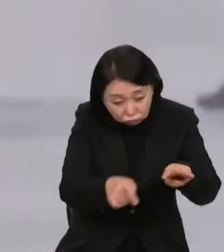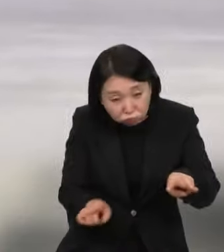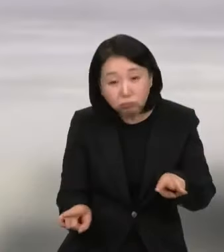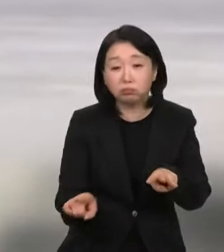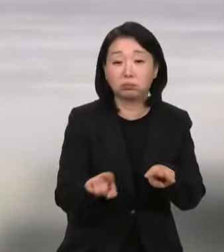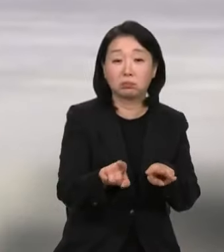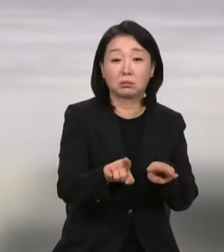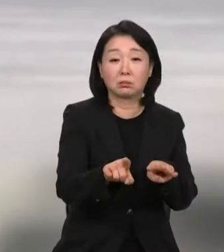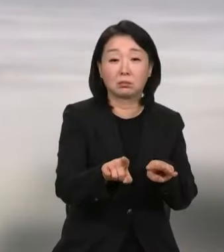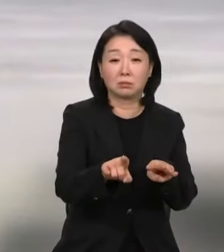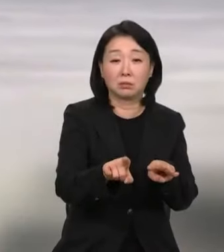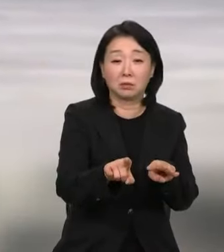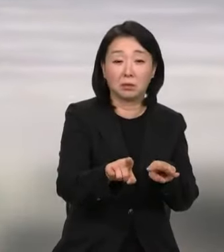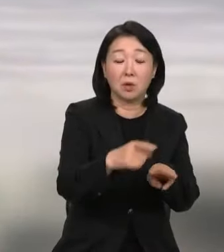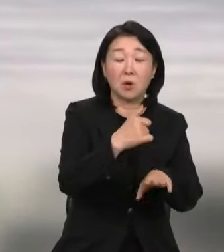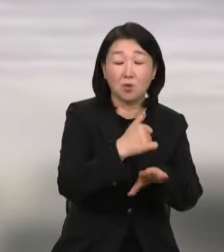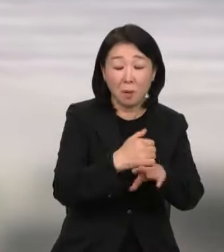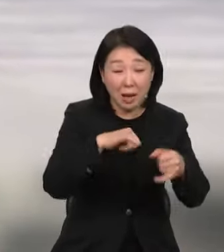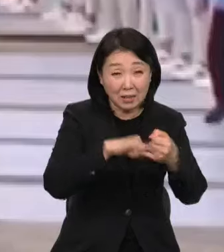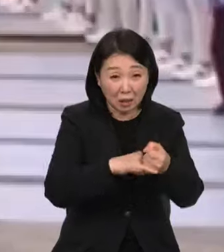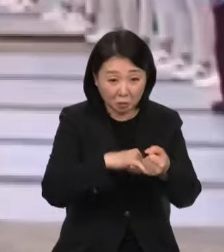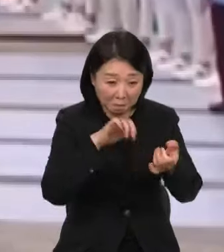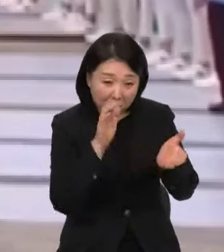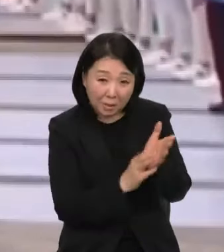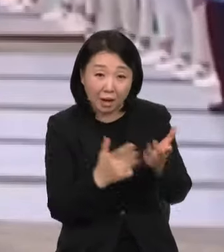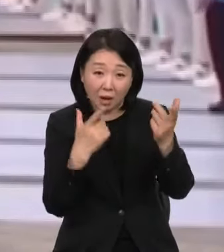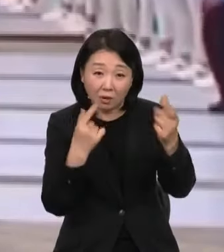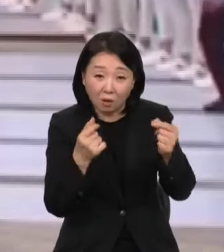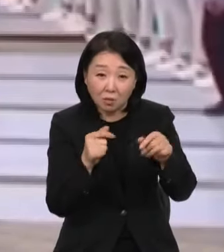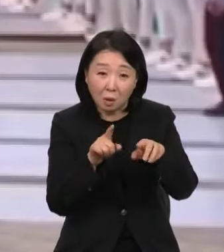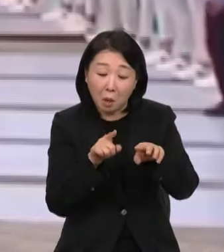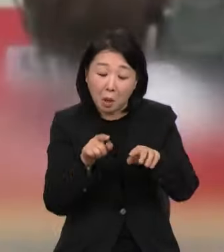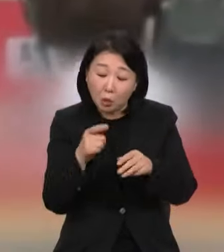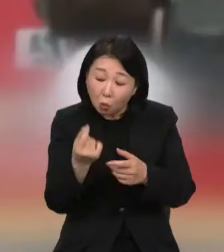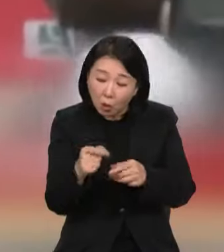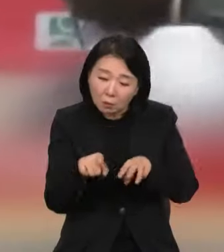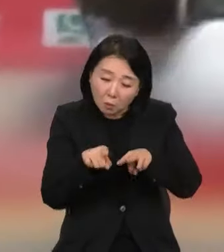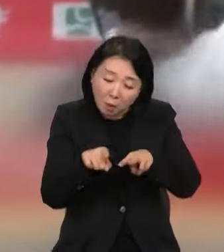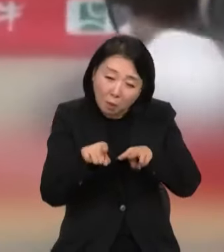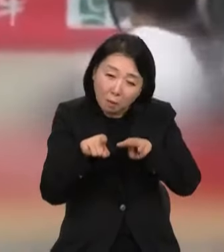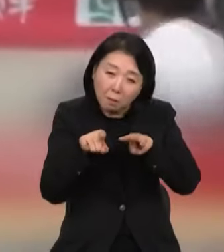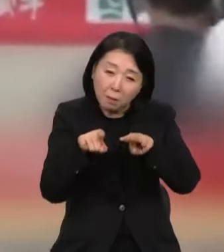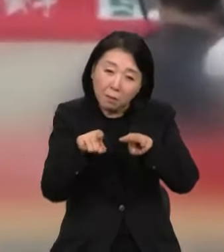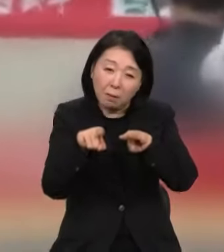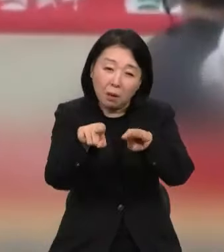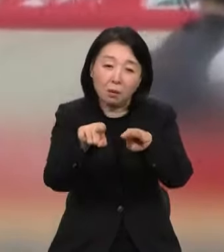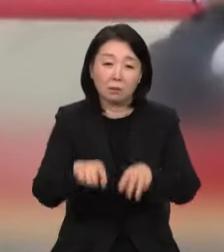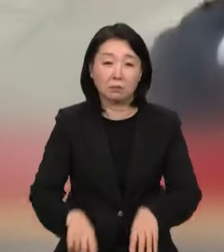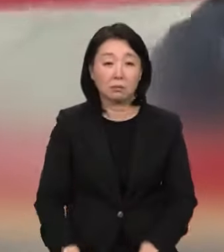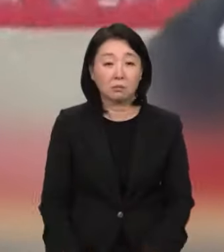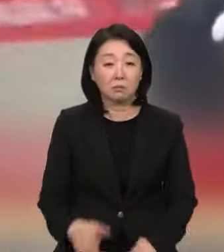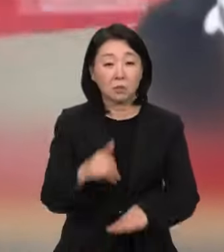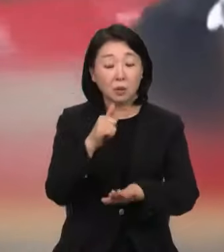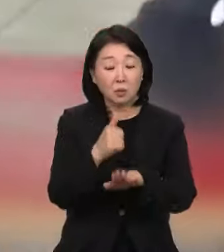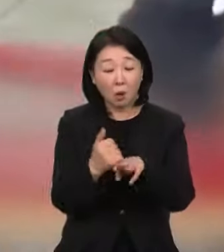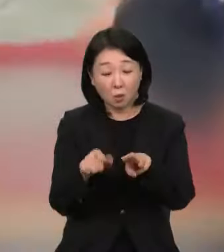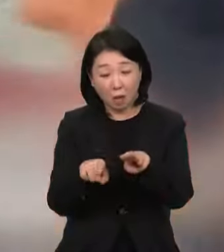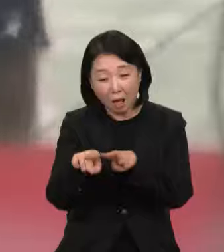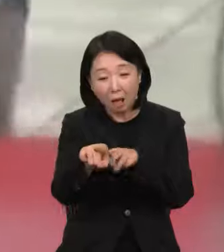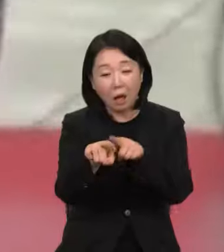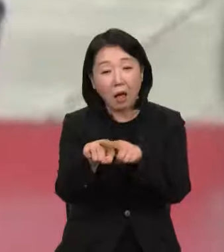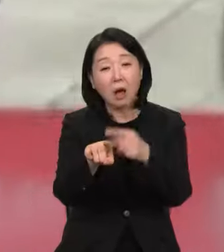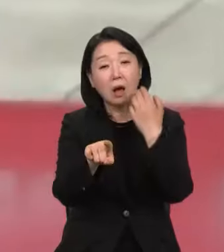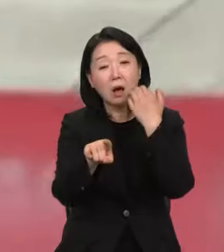터졌습니다. 그리고는 마치 약속이라도 한 듯 허 선수의 복폭에 맞춰 그 뒤를 따릅니다. 결국 우승은 허재의